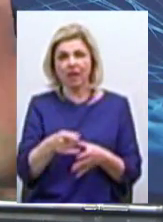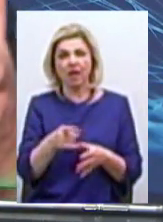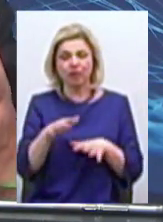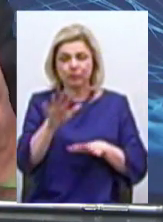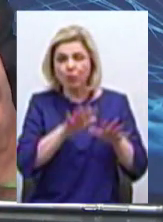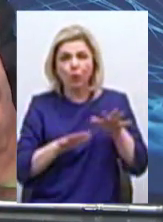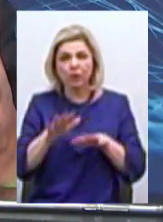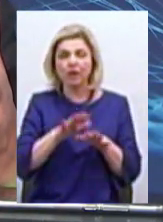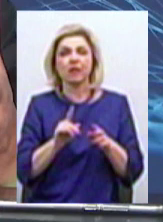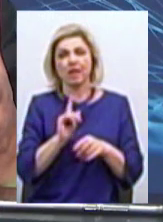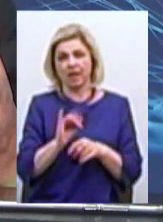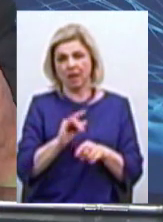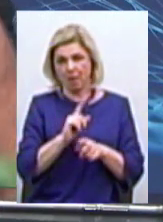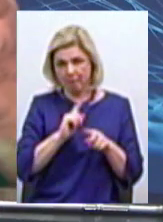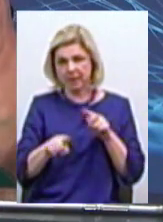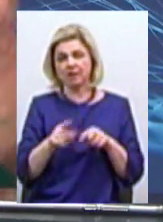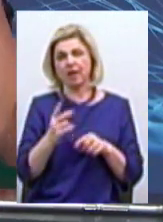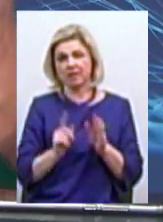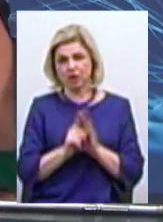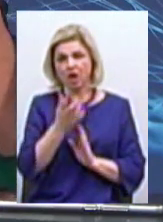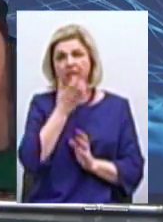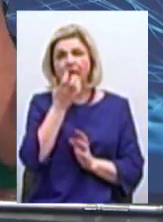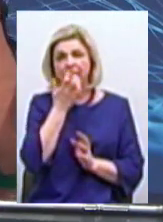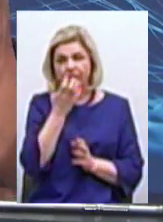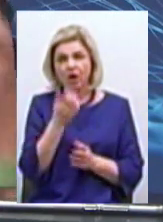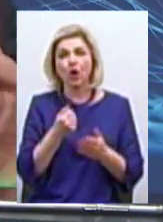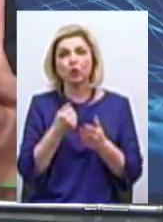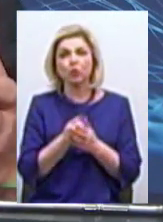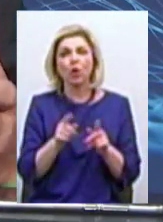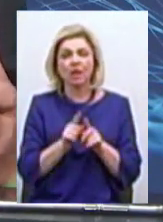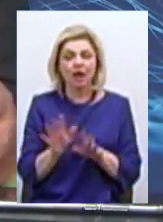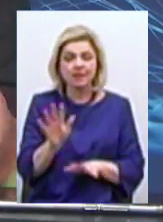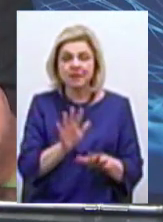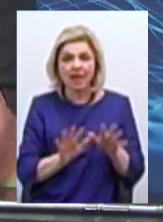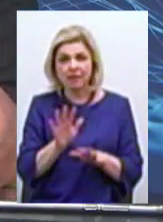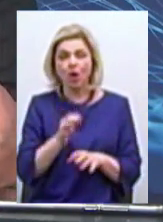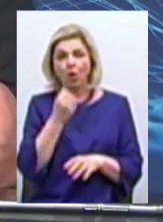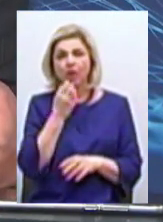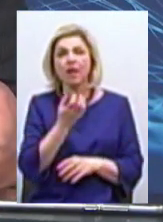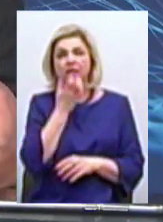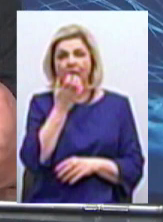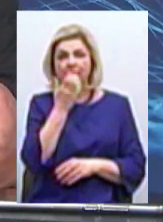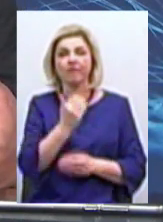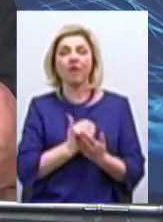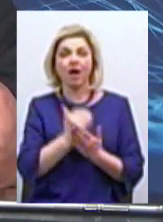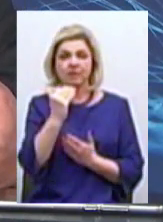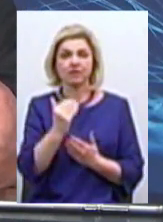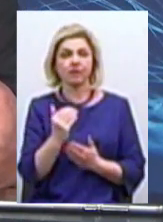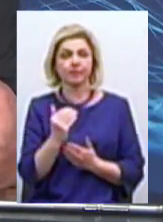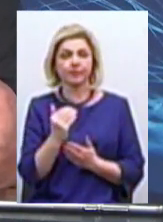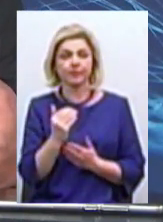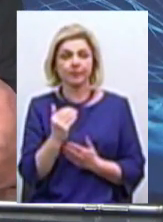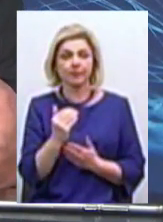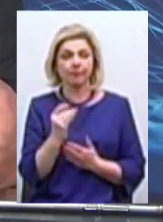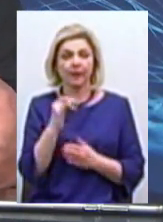ще більше починає нагріватись. І коли вона нагрівається до такої степені, коли вона нагрівається в районі Ладижина і тече